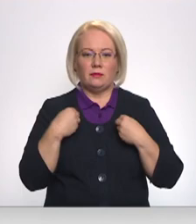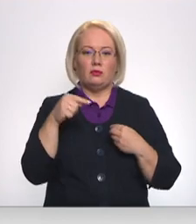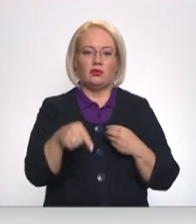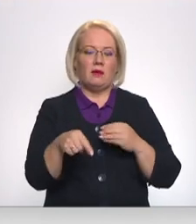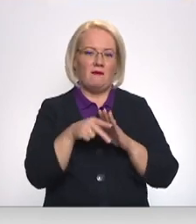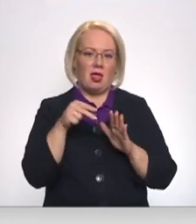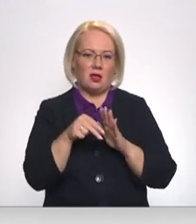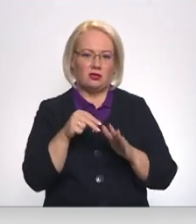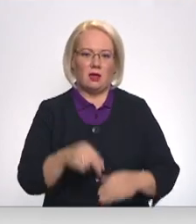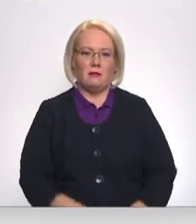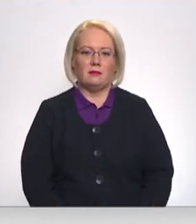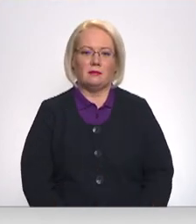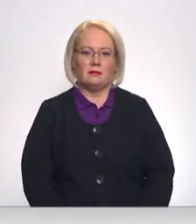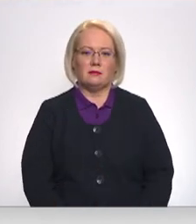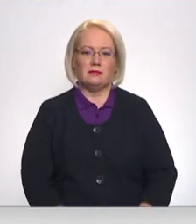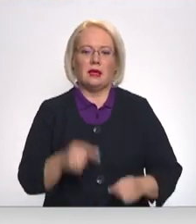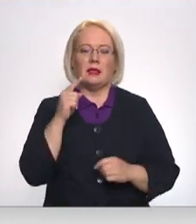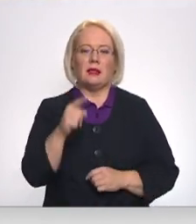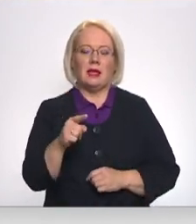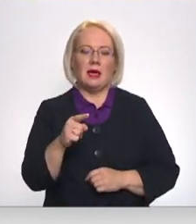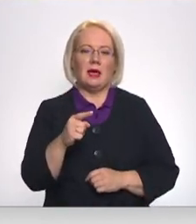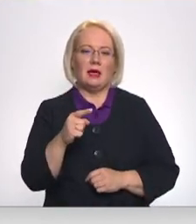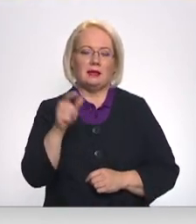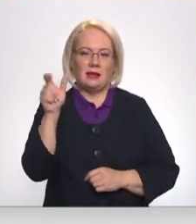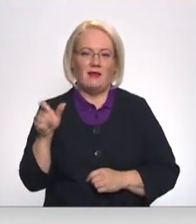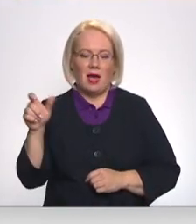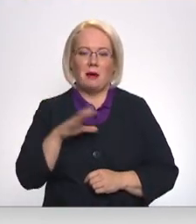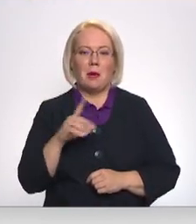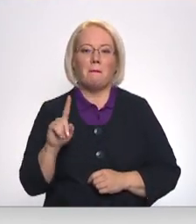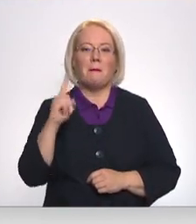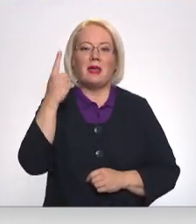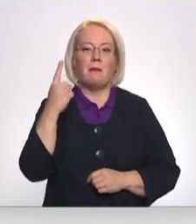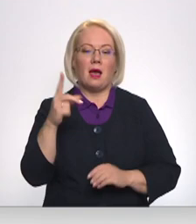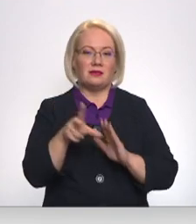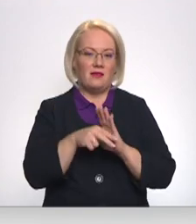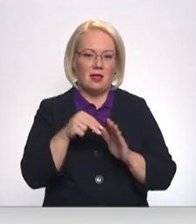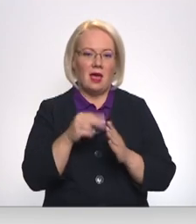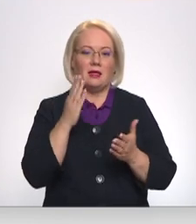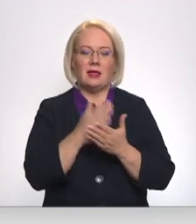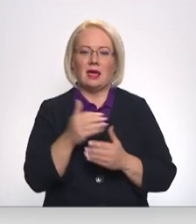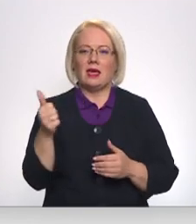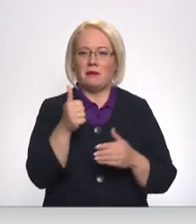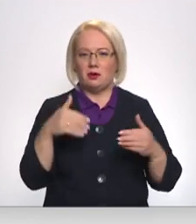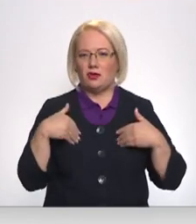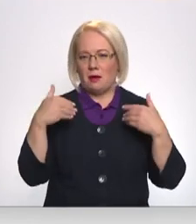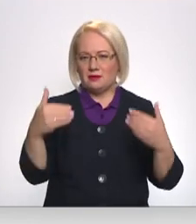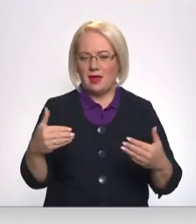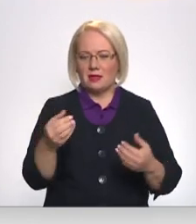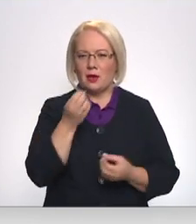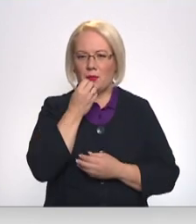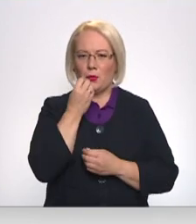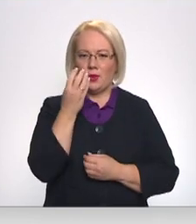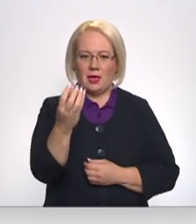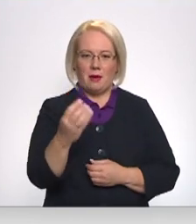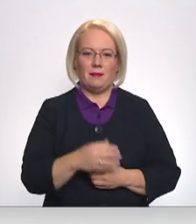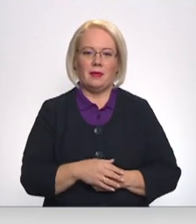vēlēšanām. Tie vēlētāji, kuriem šīs bija pirmās vēlēšanas, tika īpaši sveikti ar ziediem. Tad